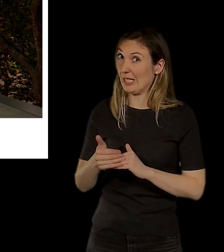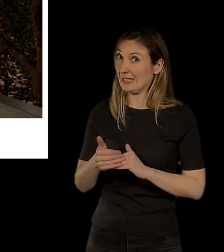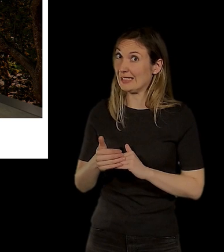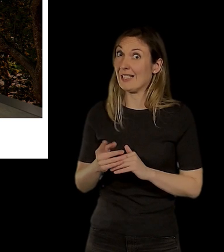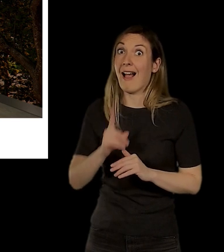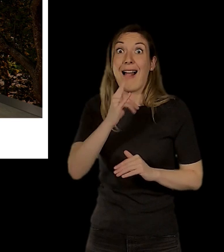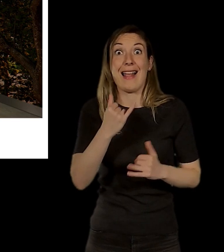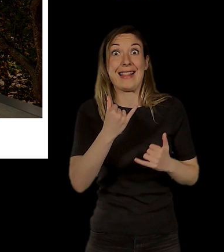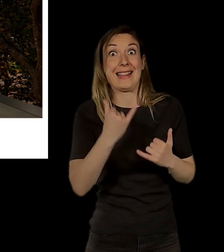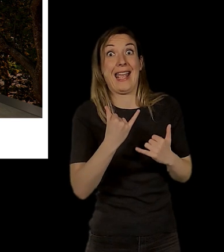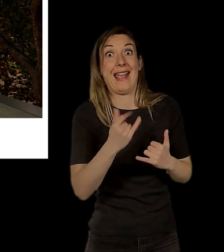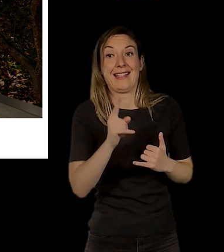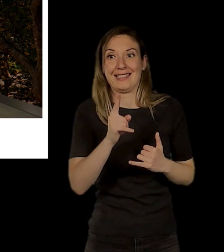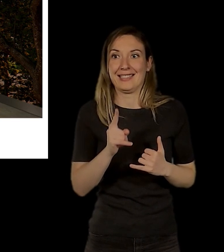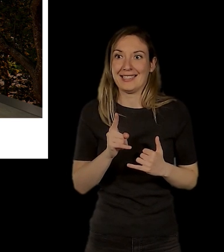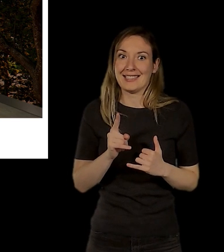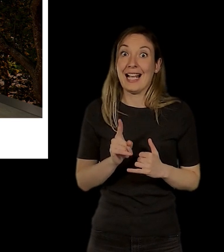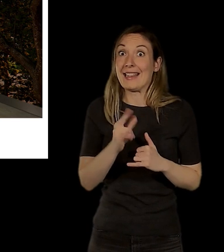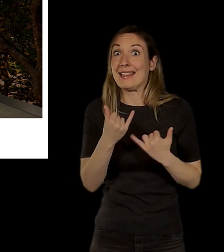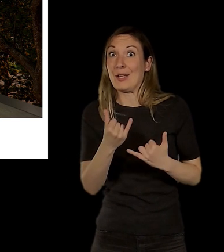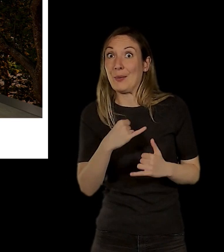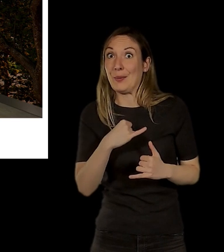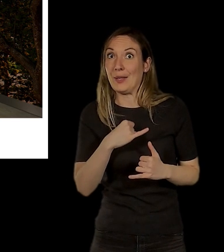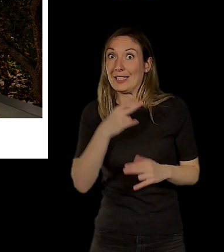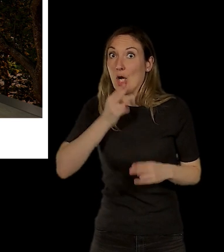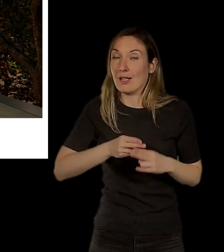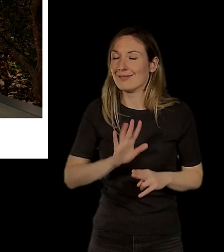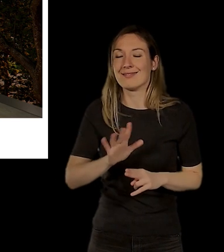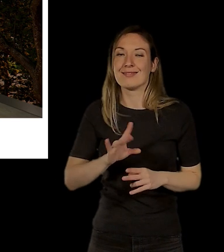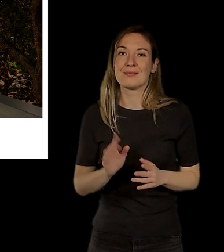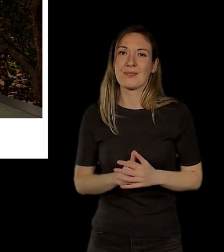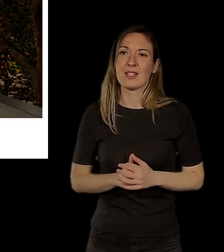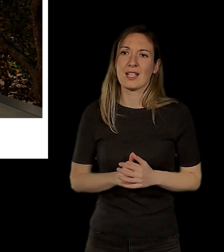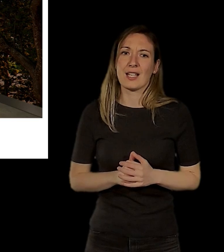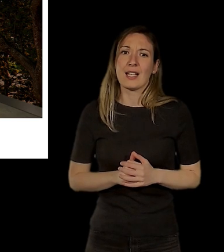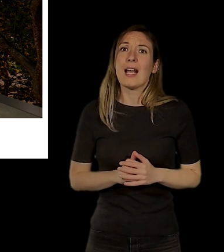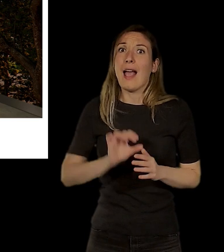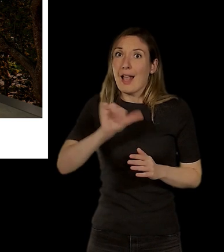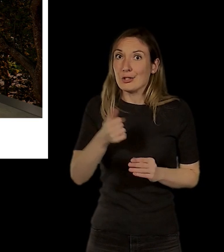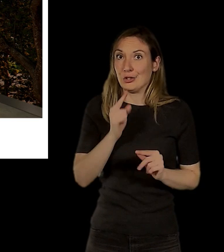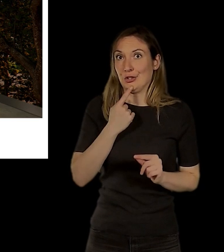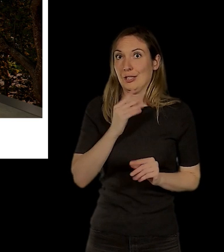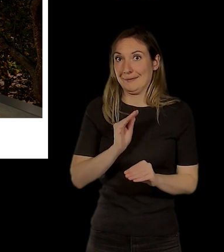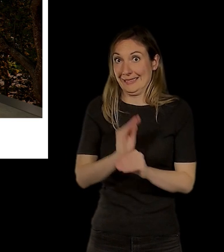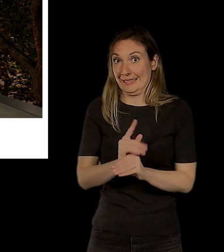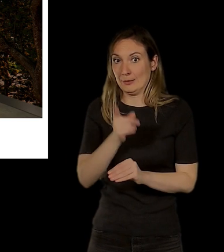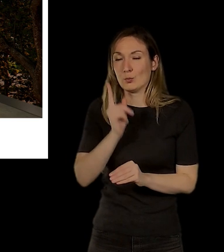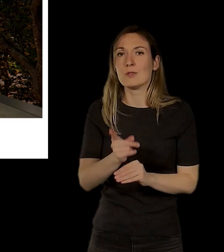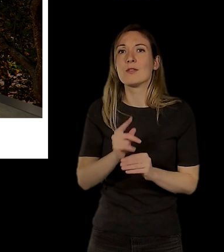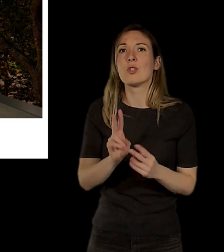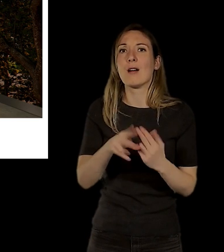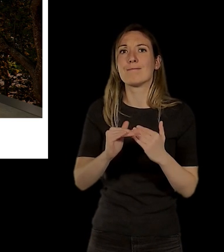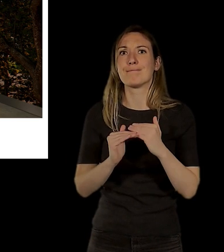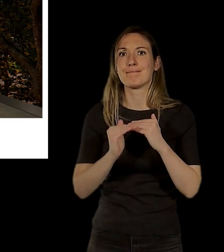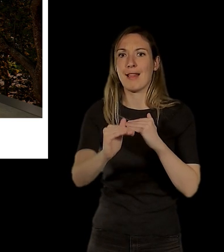teďka? Přesně tak. Tak to skončíme. Ne, ale že, tak ještě k horní úrovni. Tohle